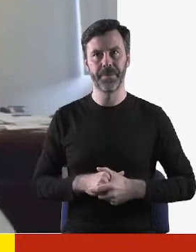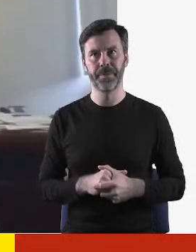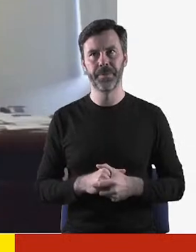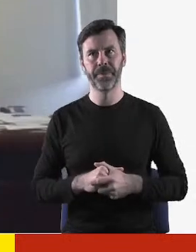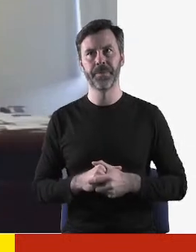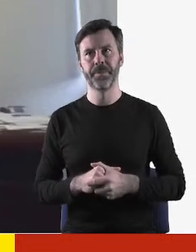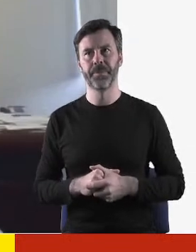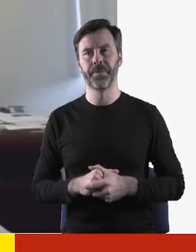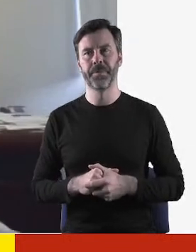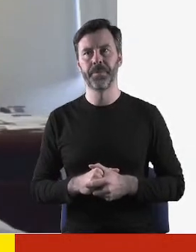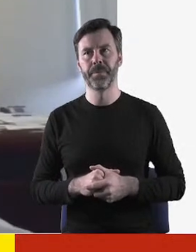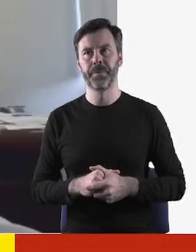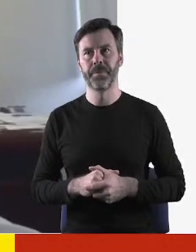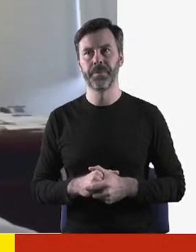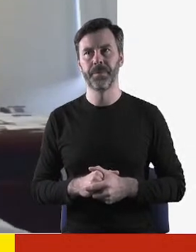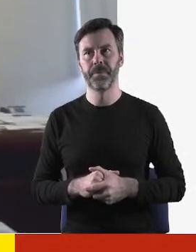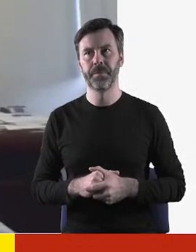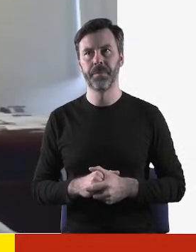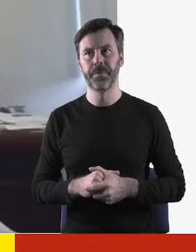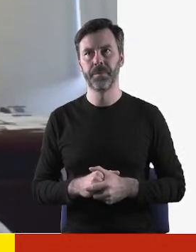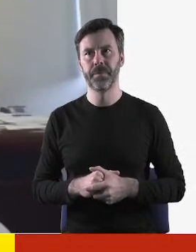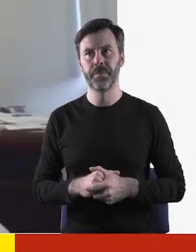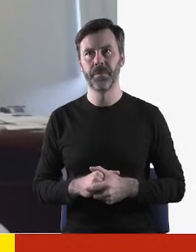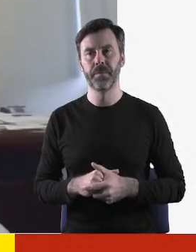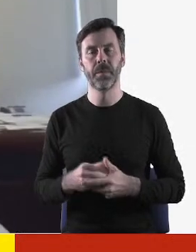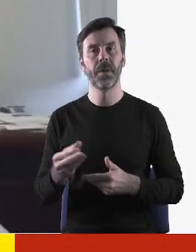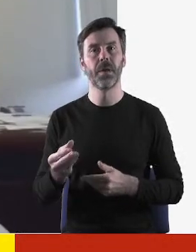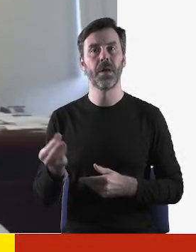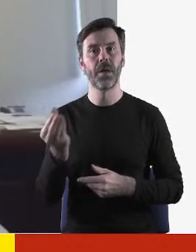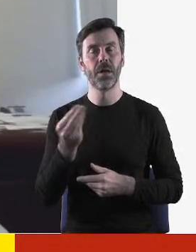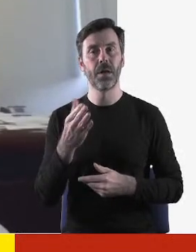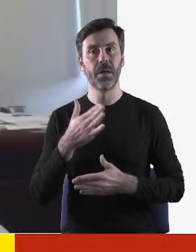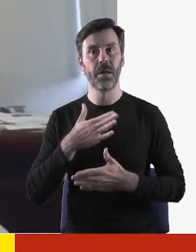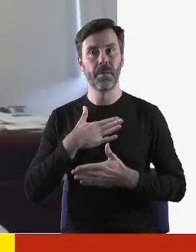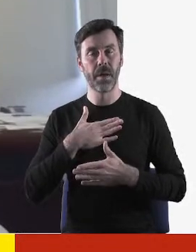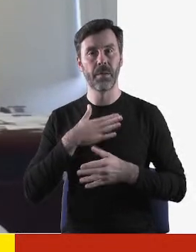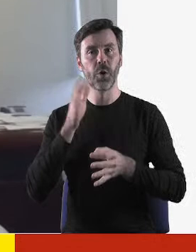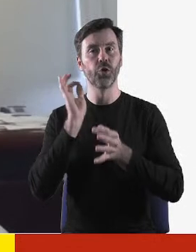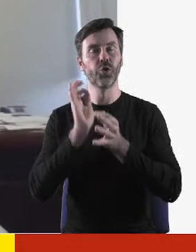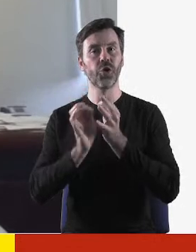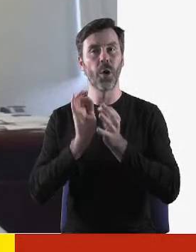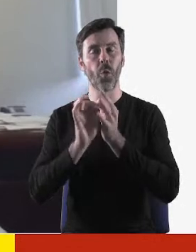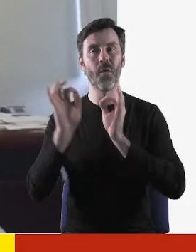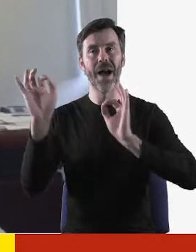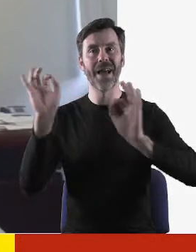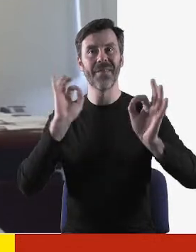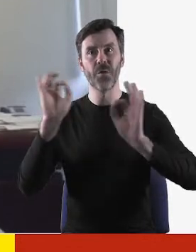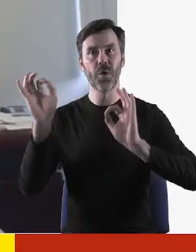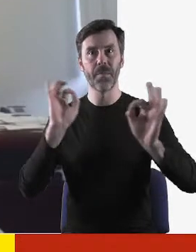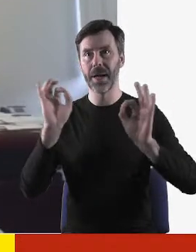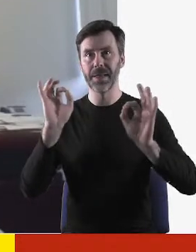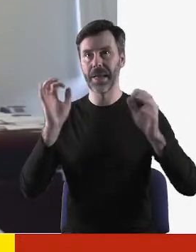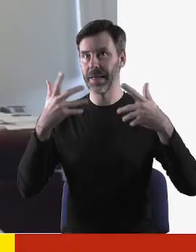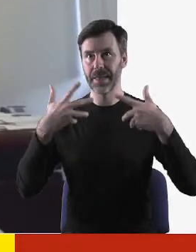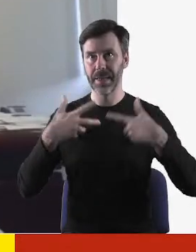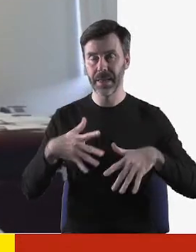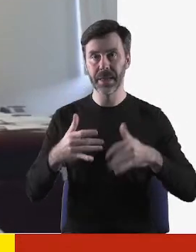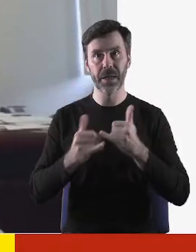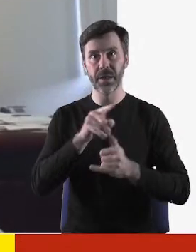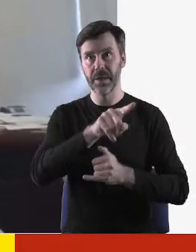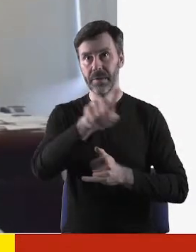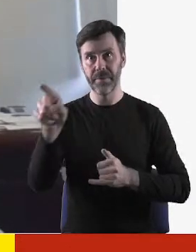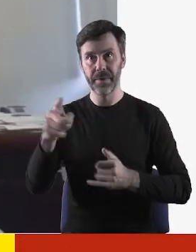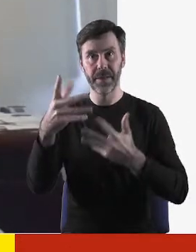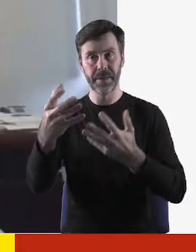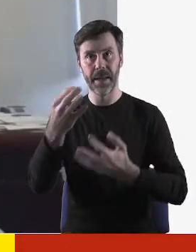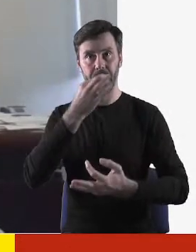Nie wiem, czy tutaj jeszcze Państwo jakąś szczegółowszą informację przedstawiać. Myślę, że jeżeli Państwo macie pytania,